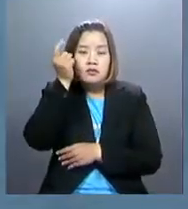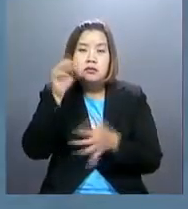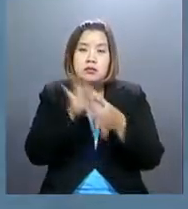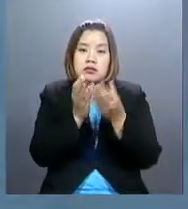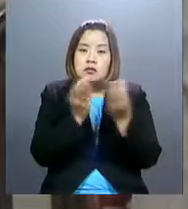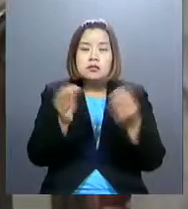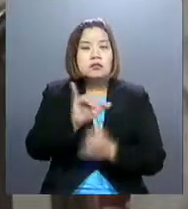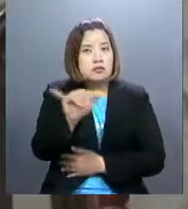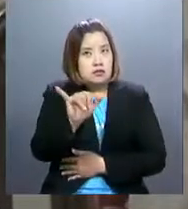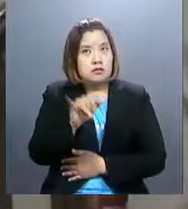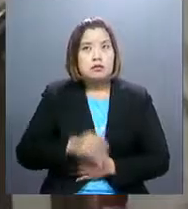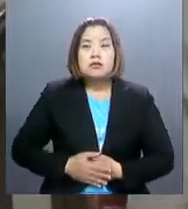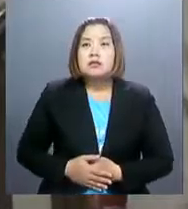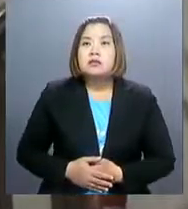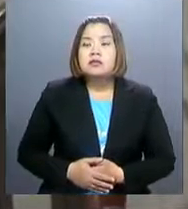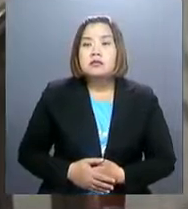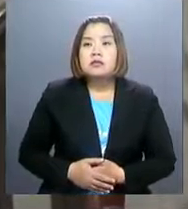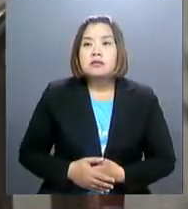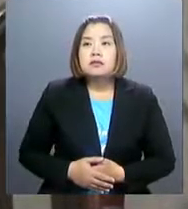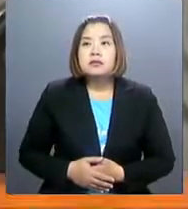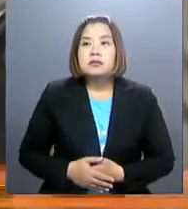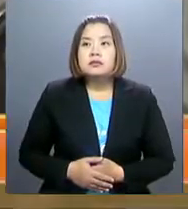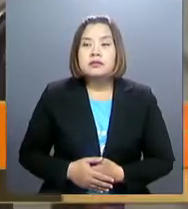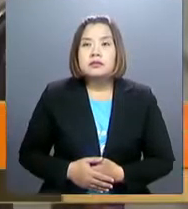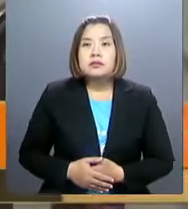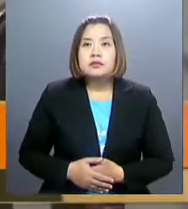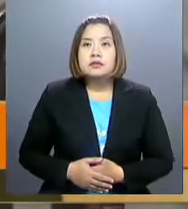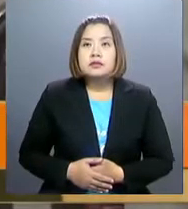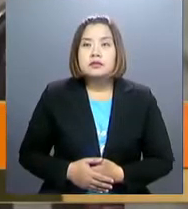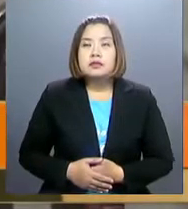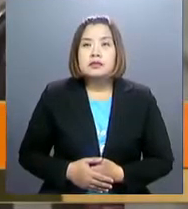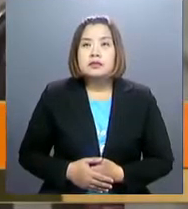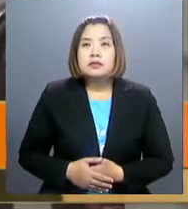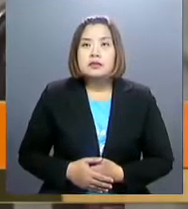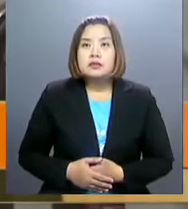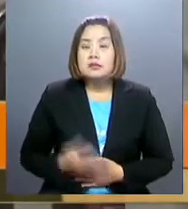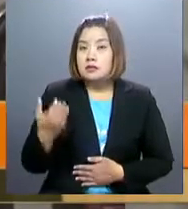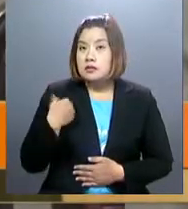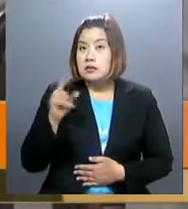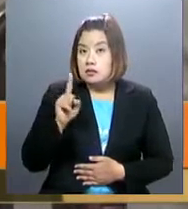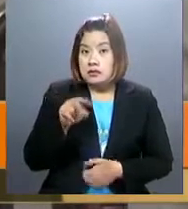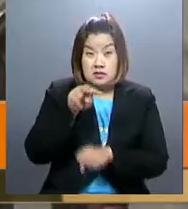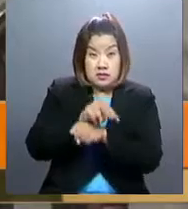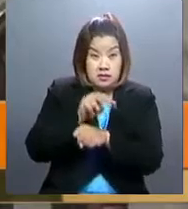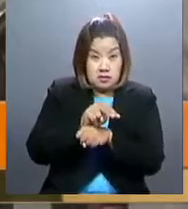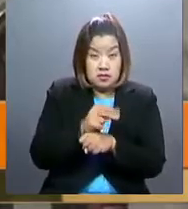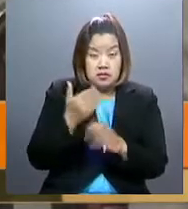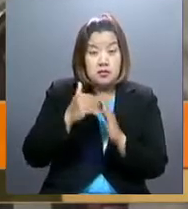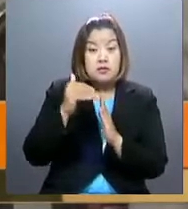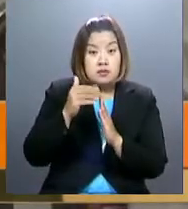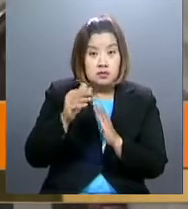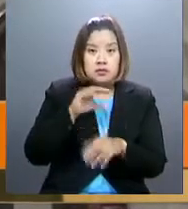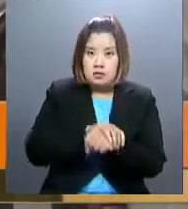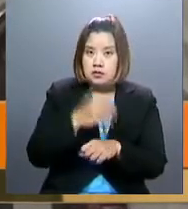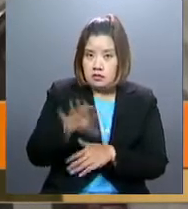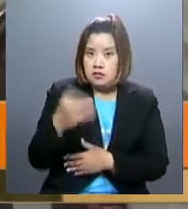ส่วนพื้นที่ที่เฝ้าระวังเป็นพิเศษขณะนี้เรามีเฉพาะที่ทางเหนือที่ดำเนินคดีไปแล้วนะครับใน